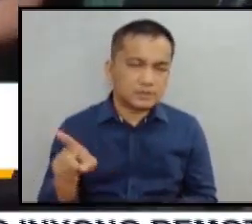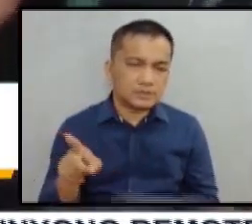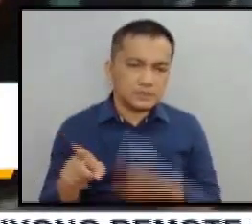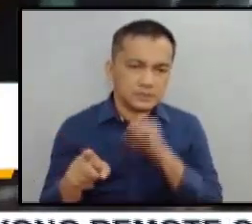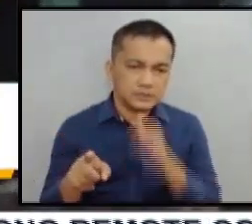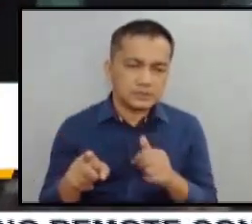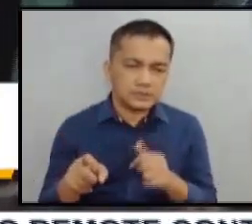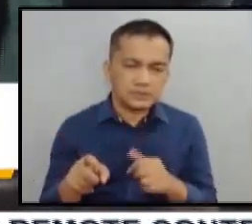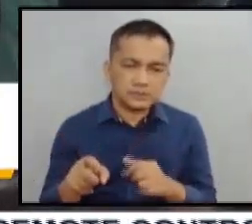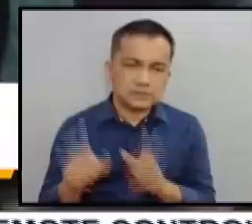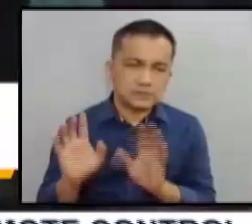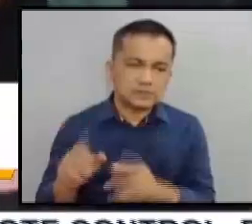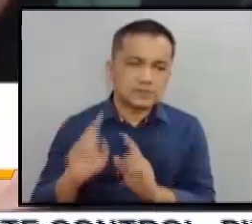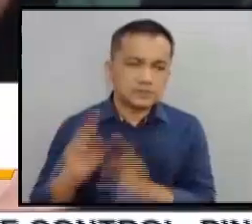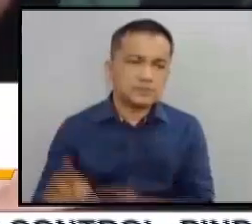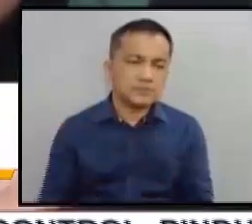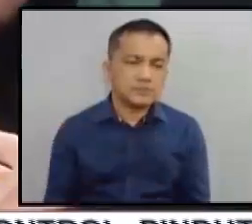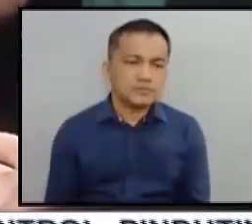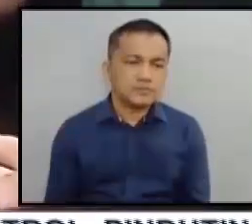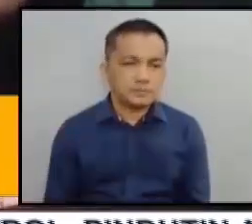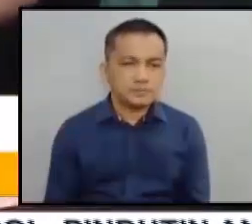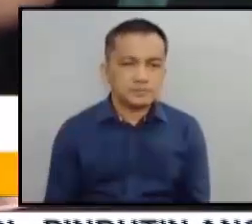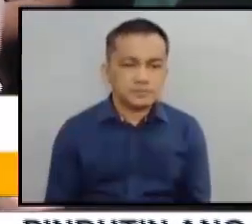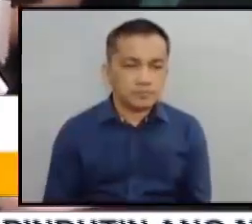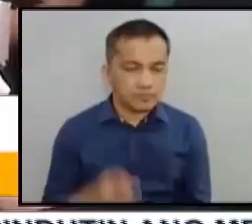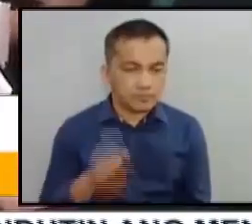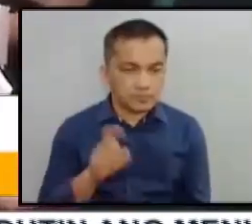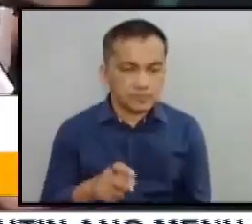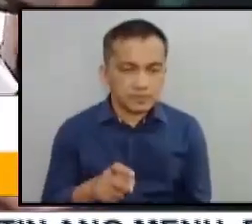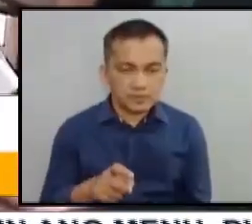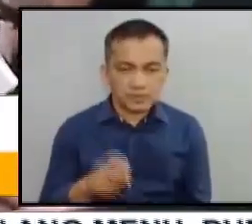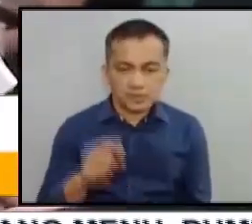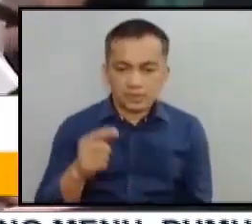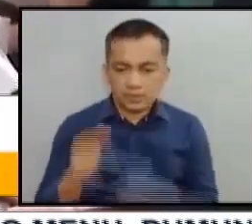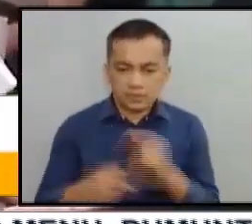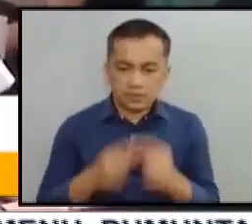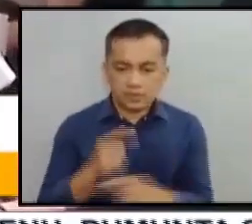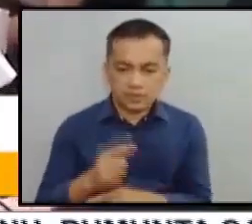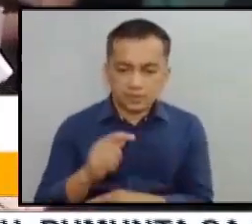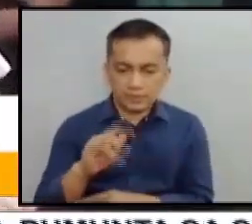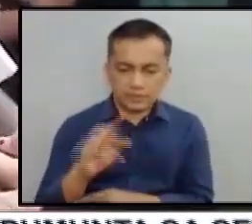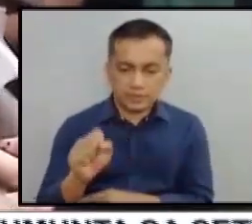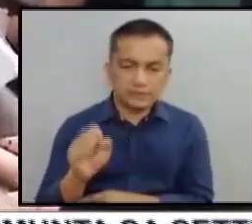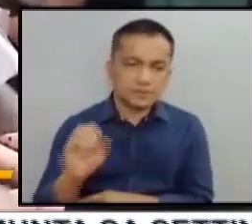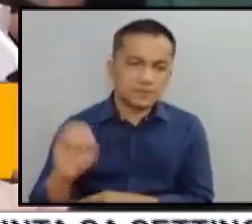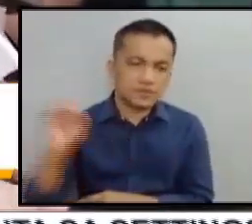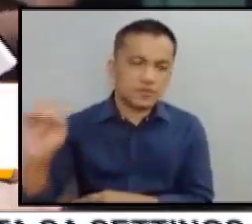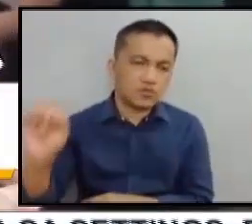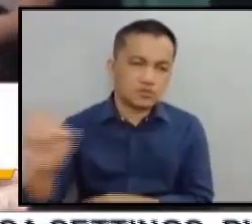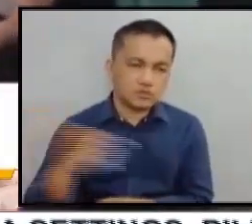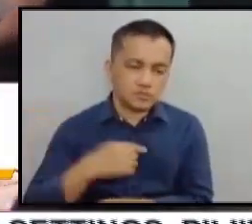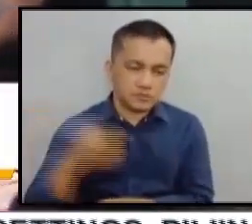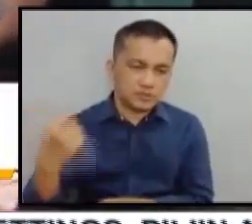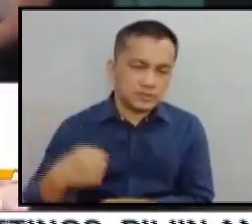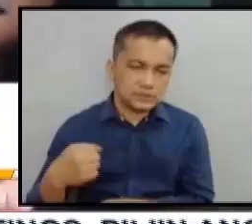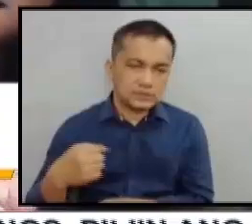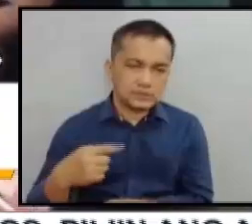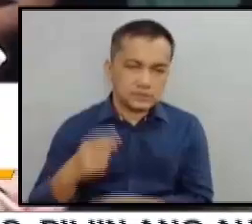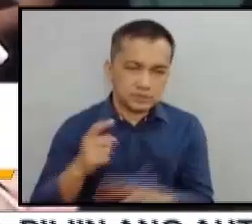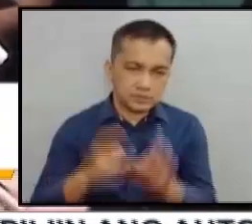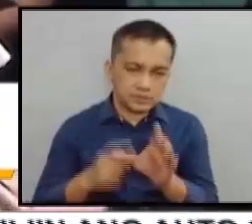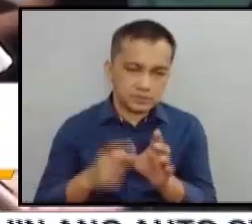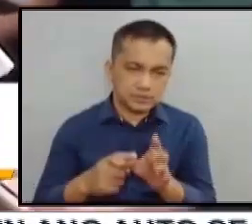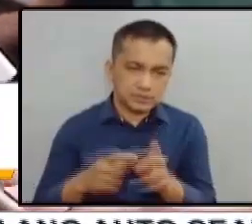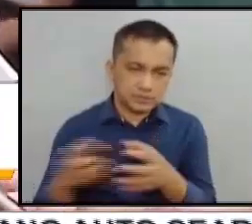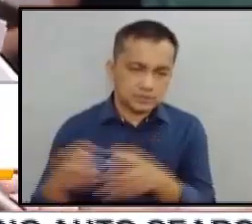patulan. Global Times, we have to understand, is the mouthpiece of the Chinese Communist Party. We have to be very careful